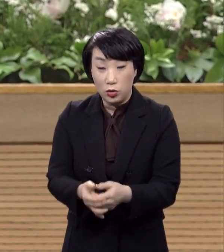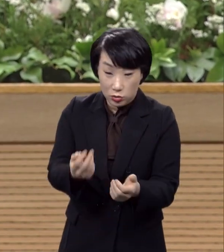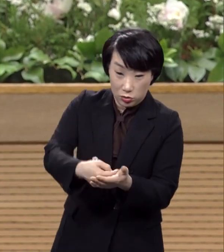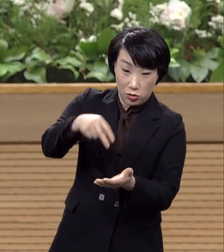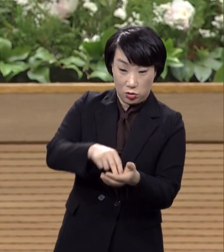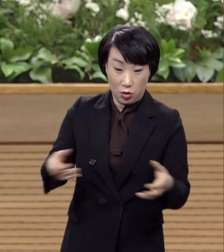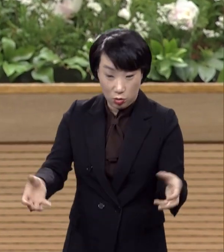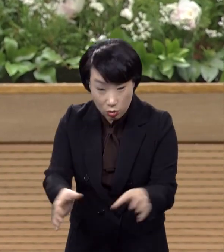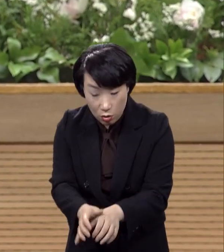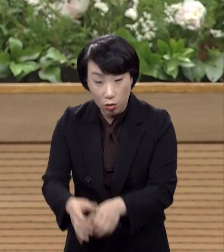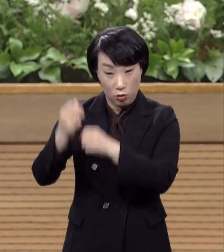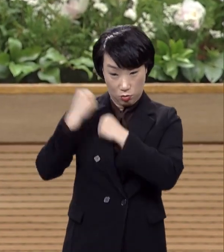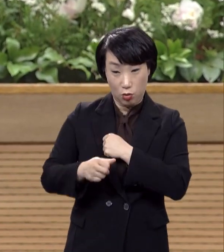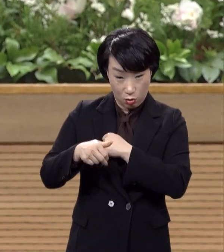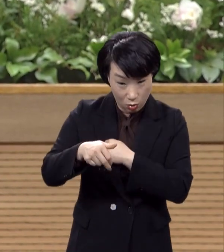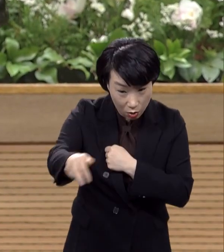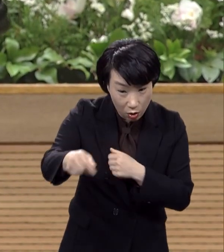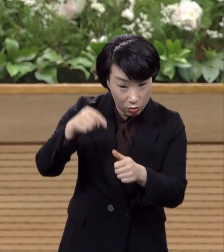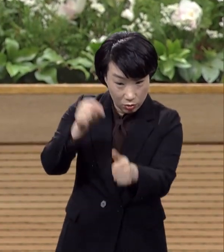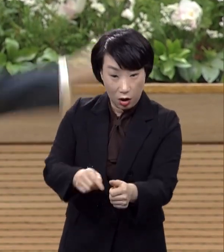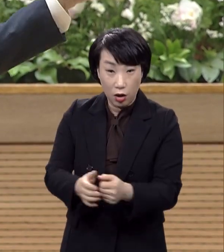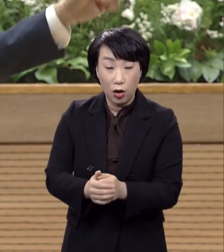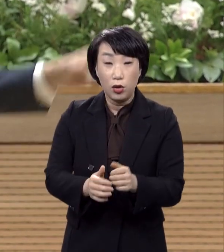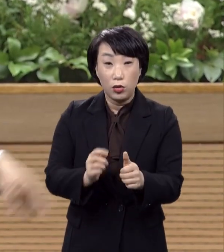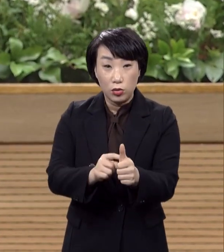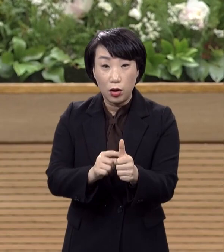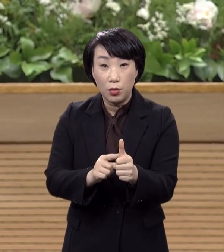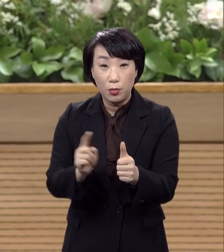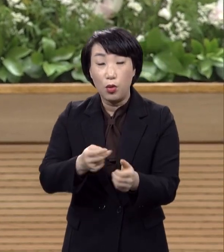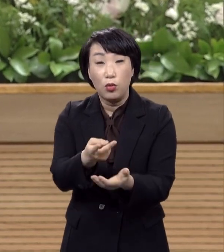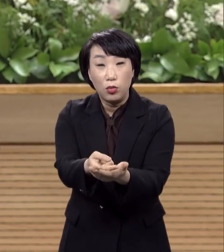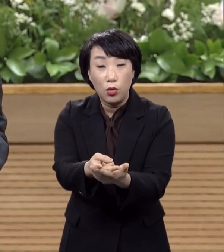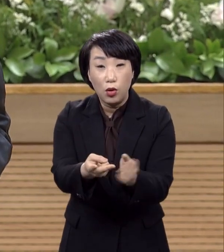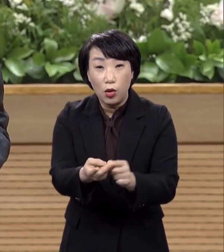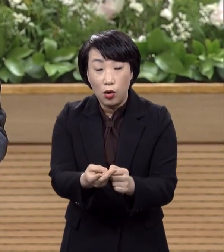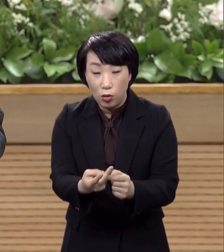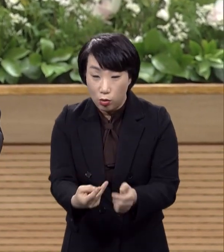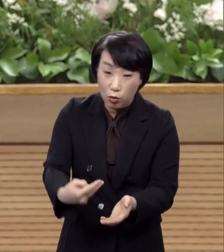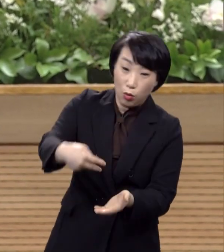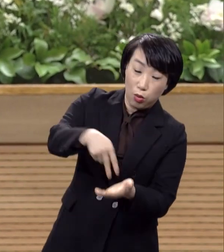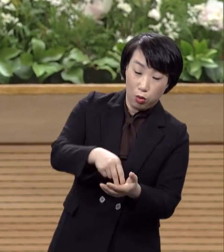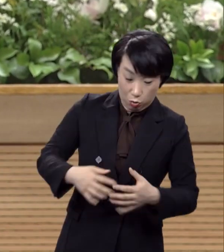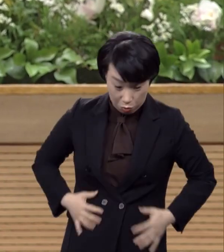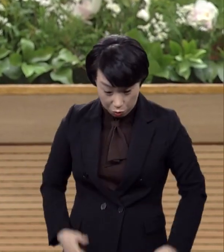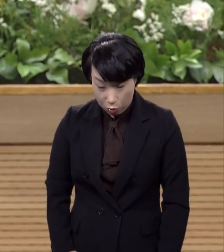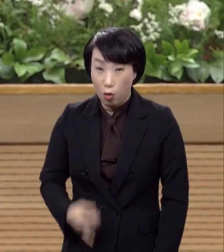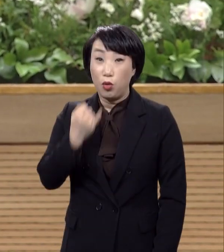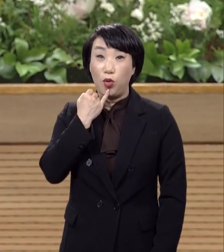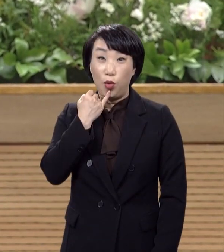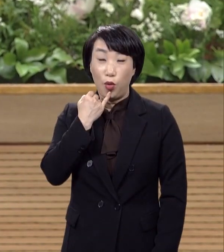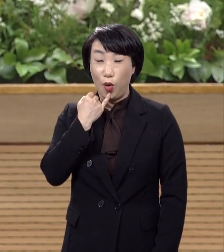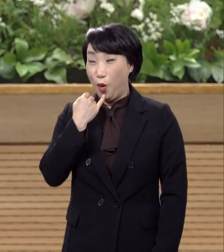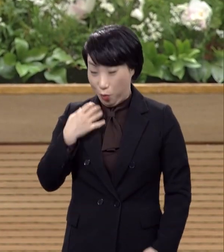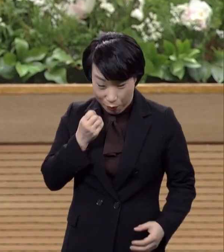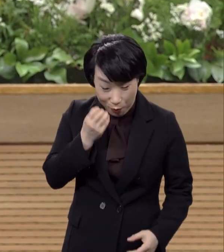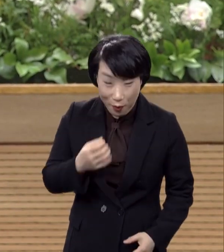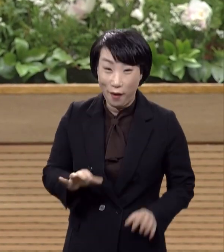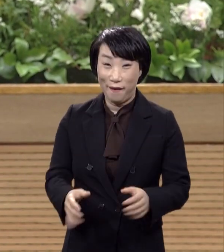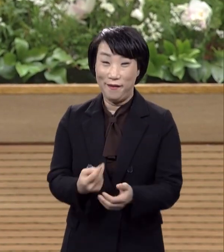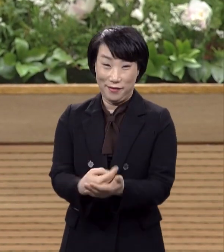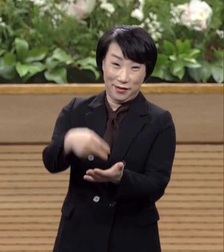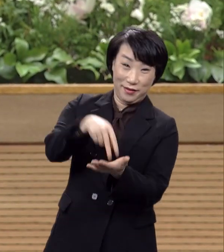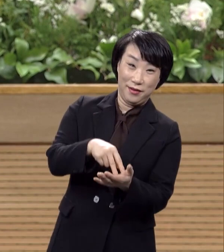걸어가라. 순간에 일어나서 걸어가는 거. 여러분, 불가능이 있는 곳에는 반드시